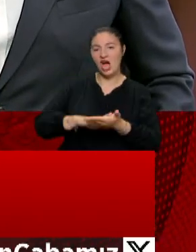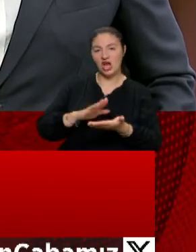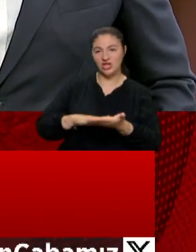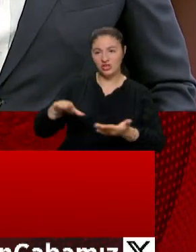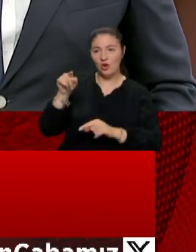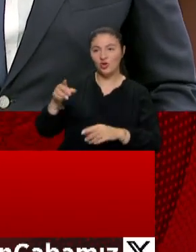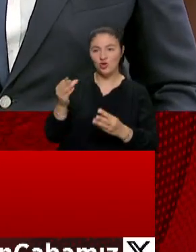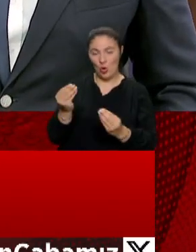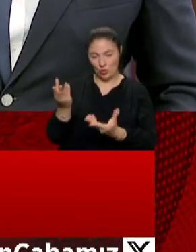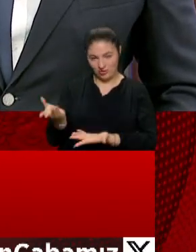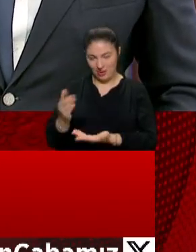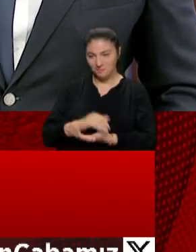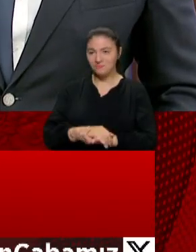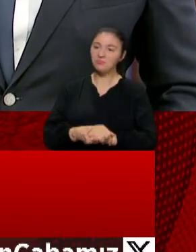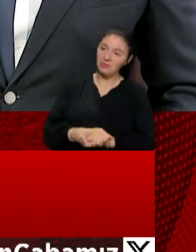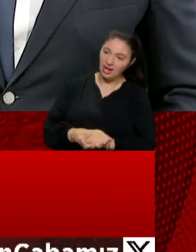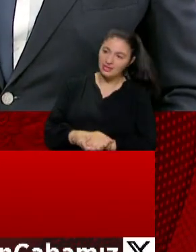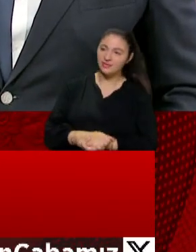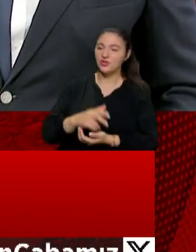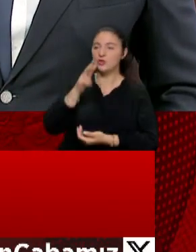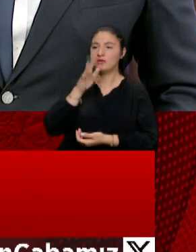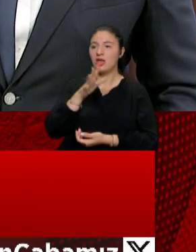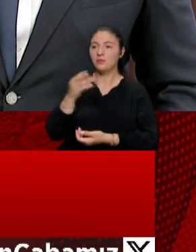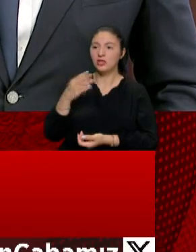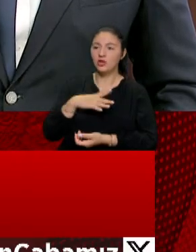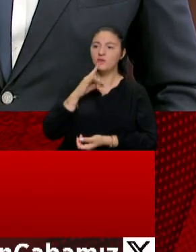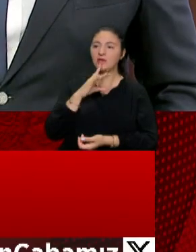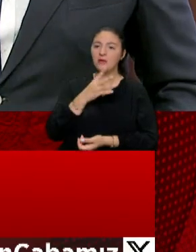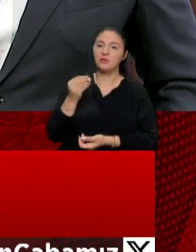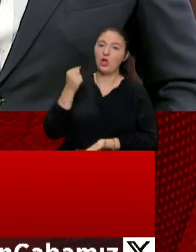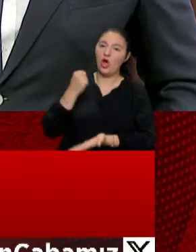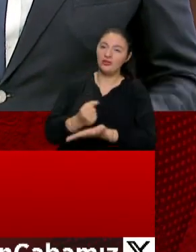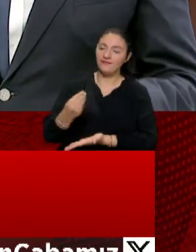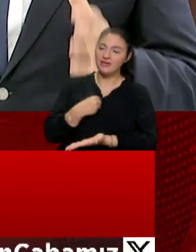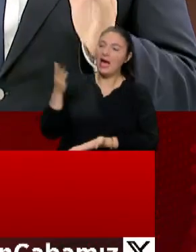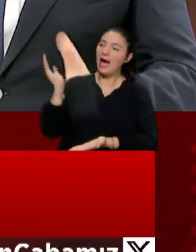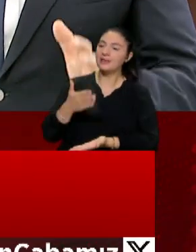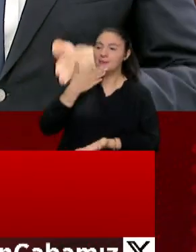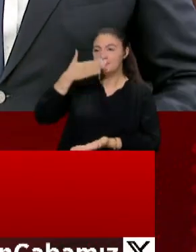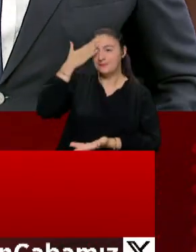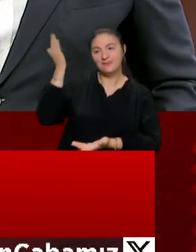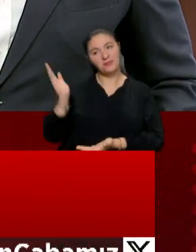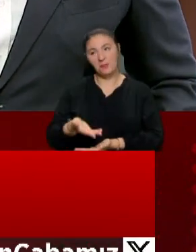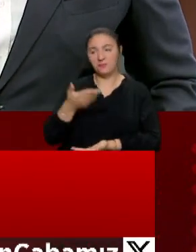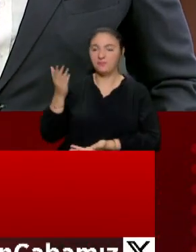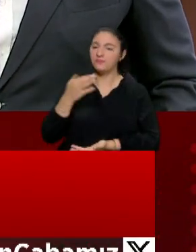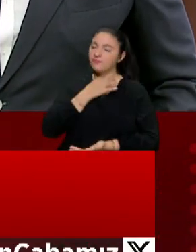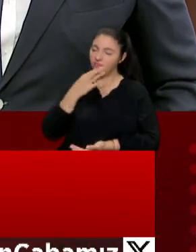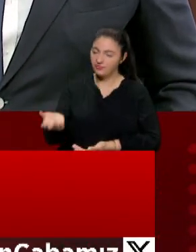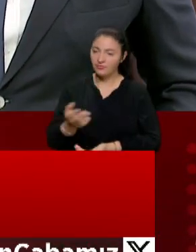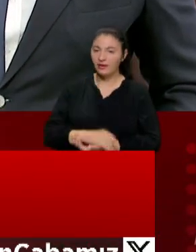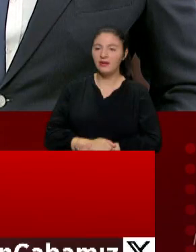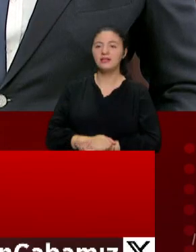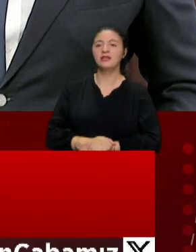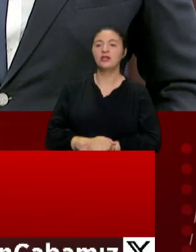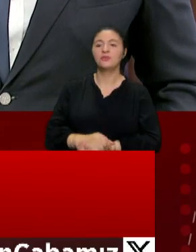arkadaşlarımız orada çoğunlukla maalesef 350 milyon istedik 150 milyon onaylandı hadi buna da evet dedik Tamam peki teşekkür ederiz